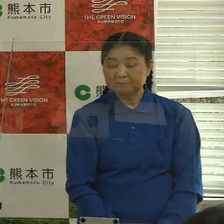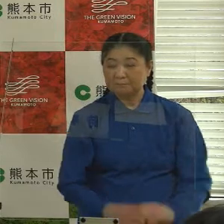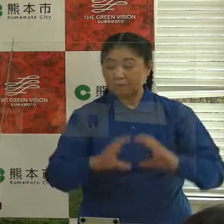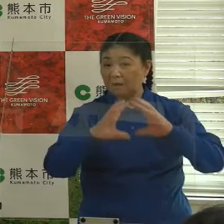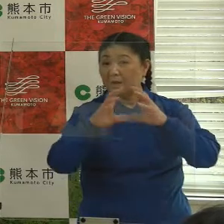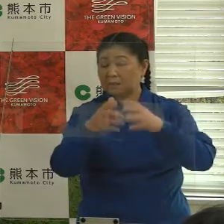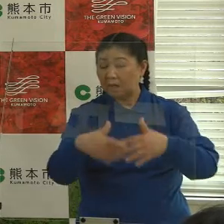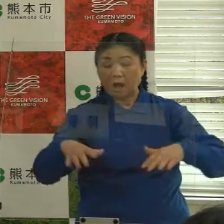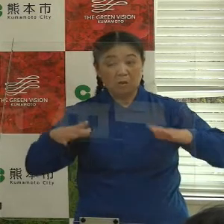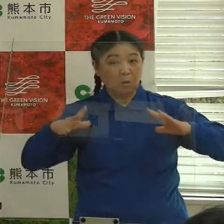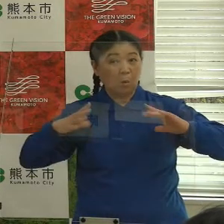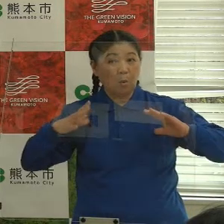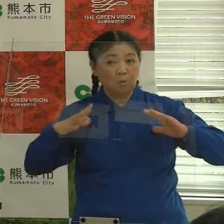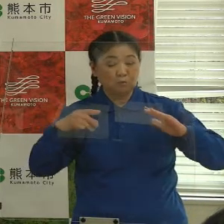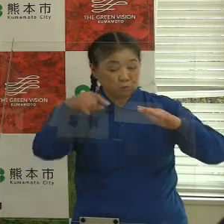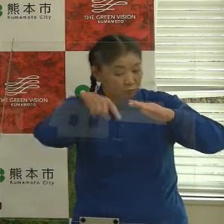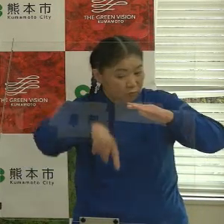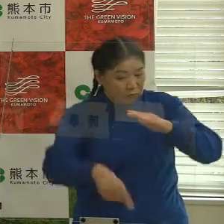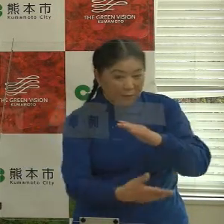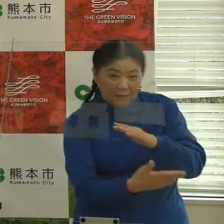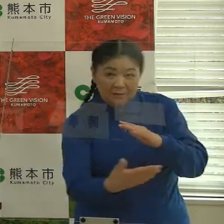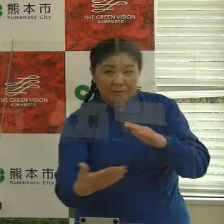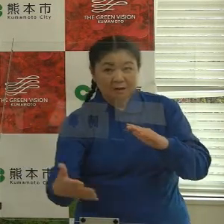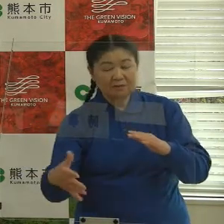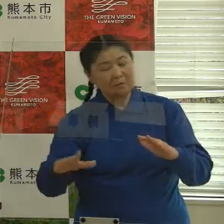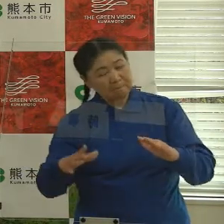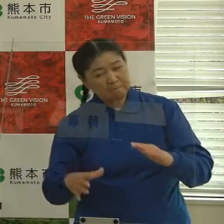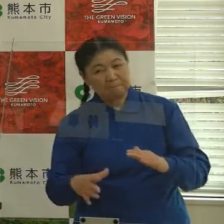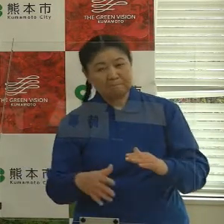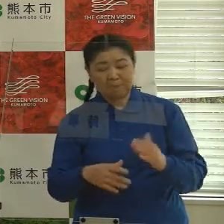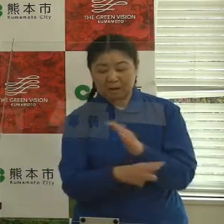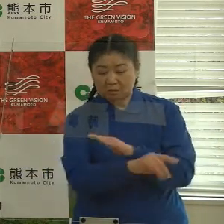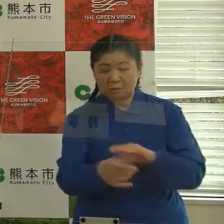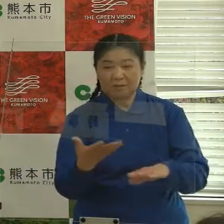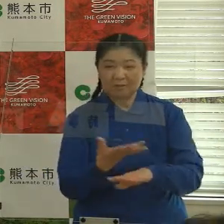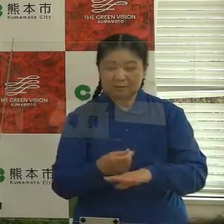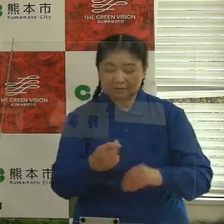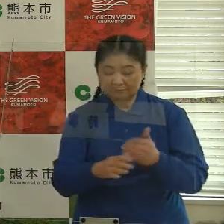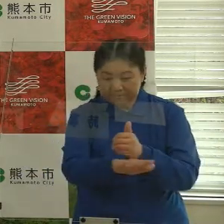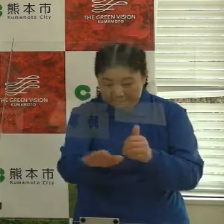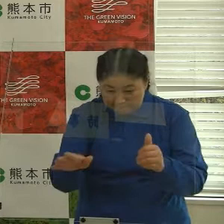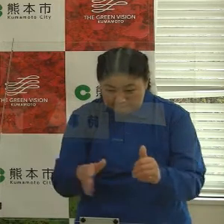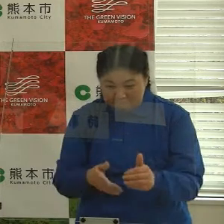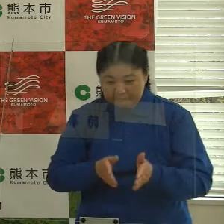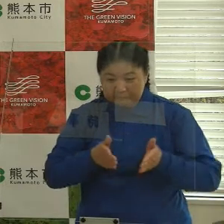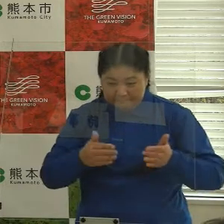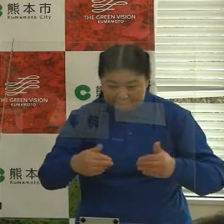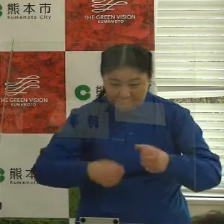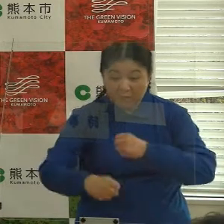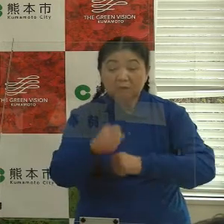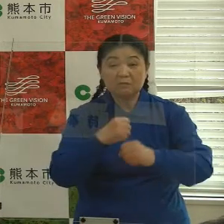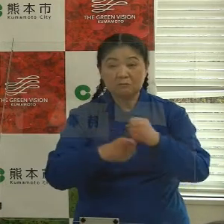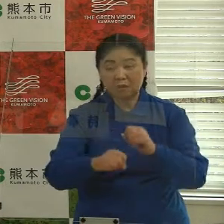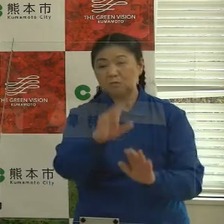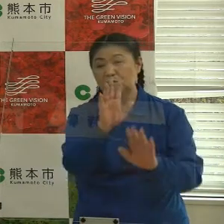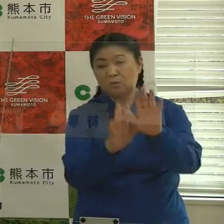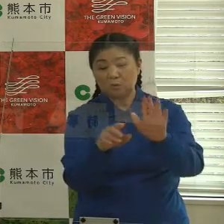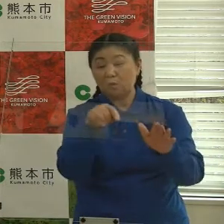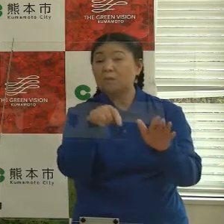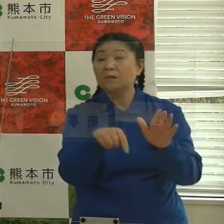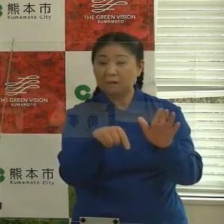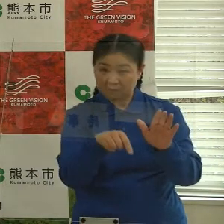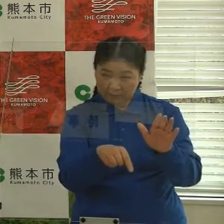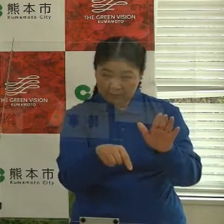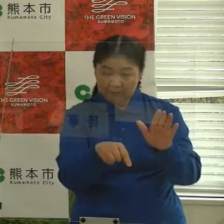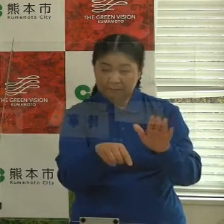世界に誇る地下水都市として水質の保全や寛容に取り組んでいるこういう状況の中